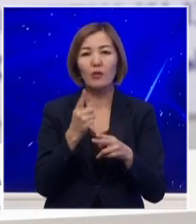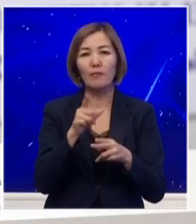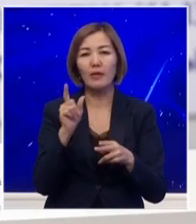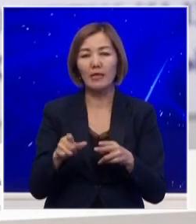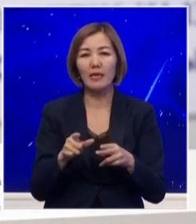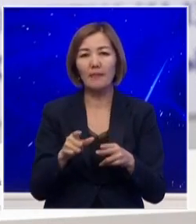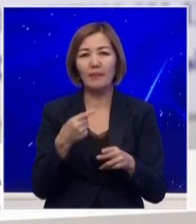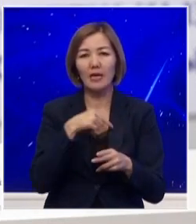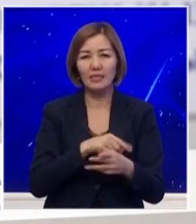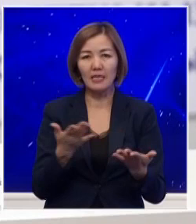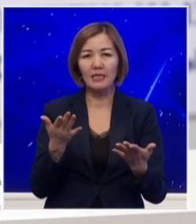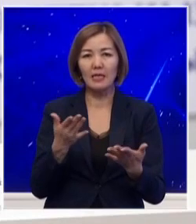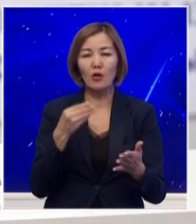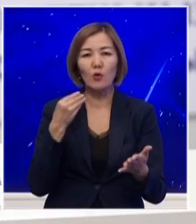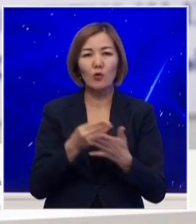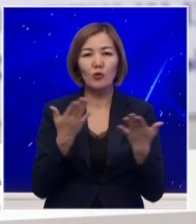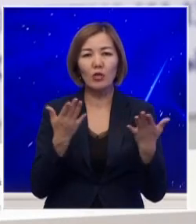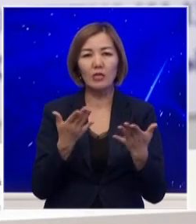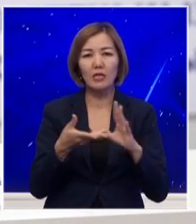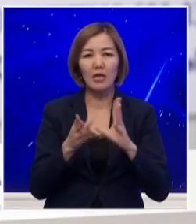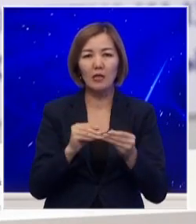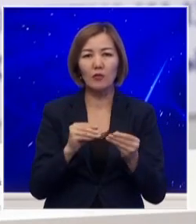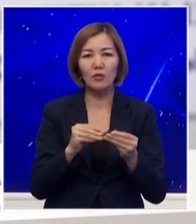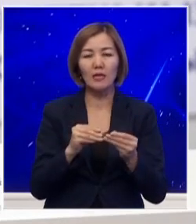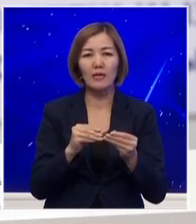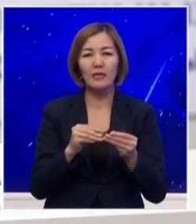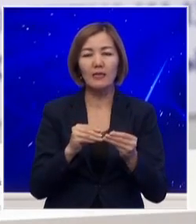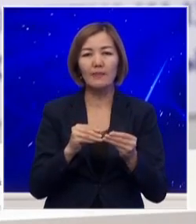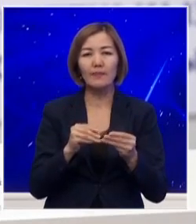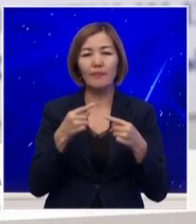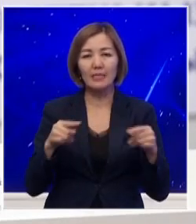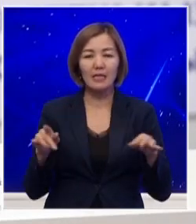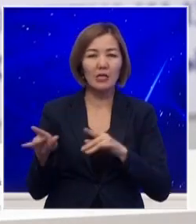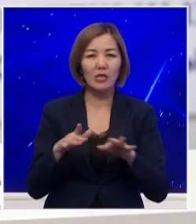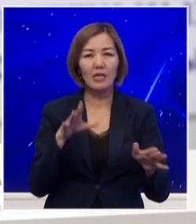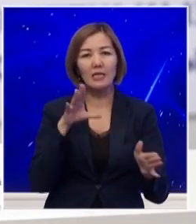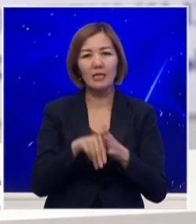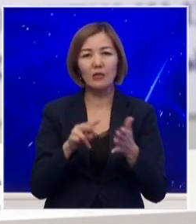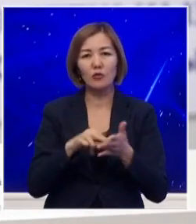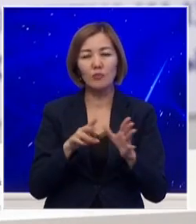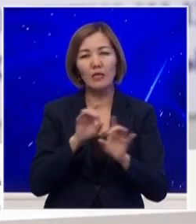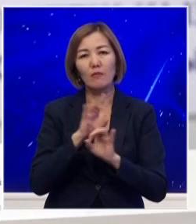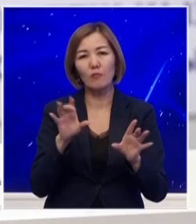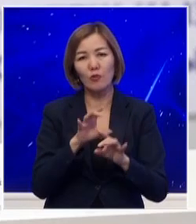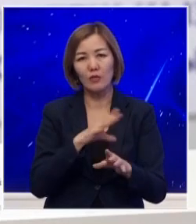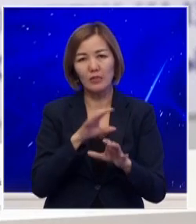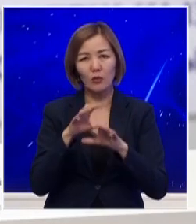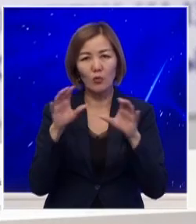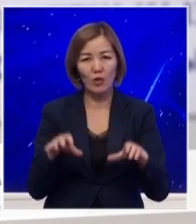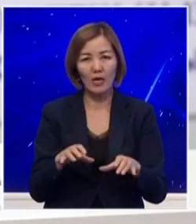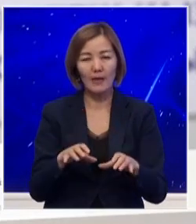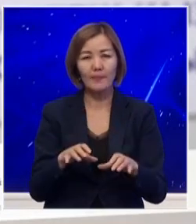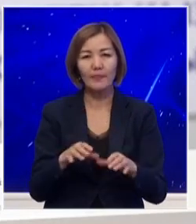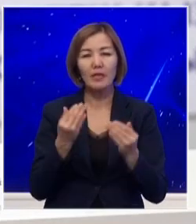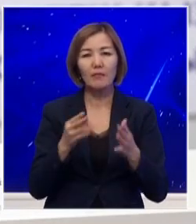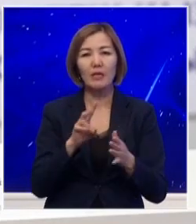біз адами қасиеттер, қабілет пен құндылықтарды анықтау сияқты тетіктерді енгіземіз деп жоспарларымен бөлісті агенттік төрағасы. Айта